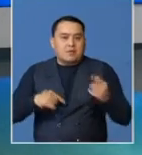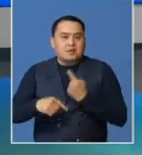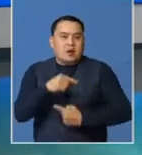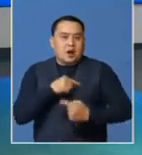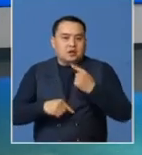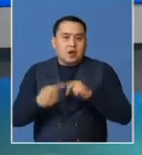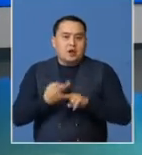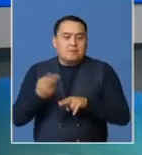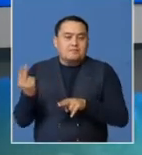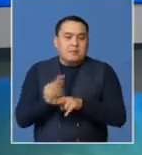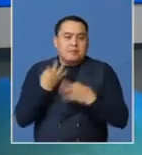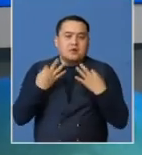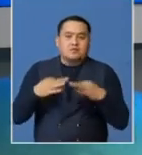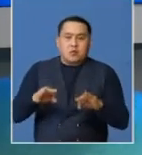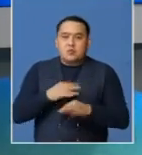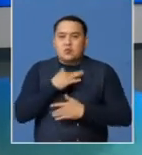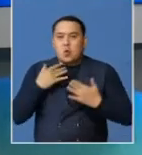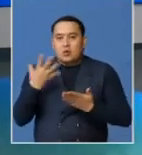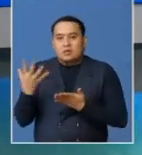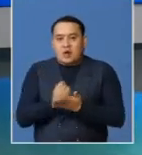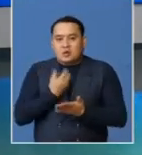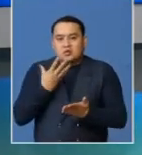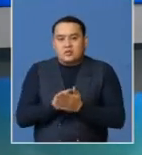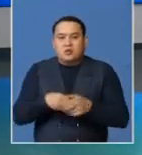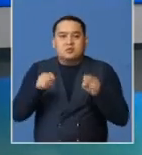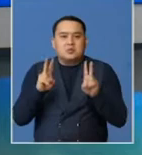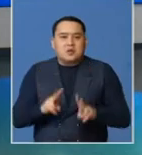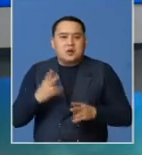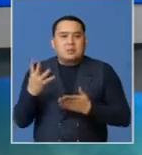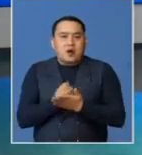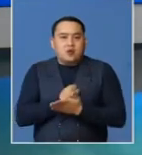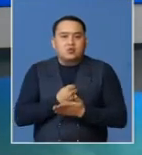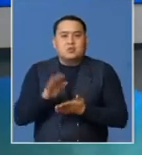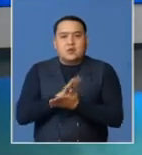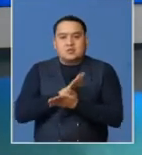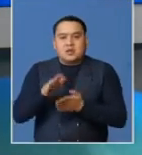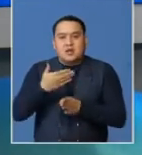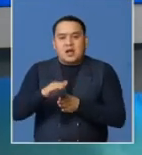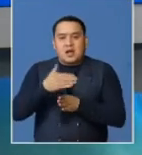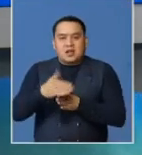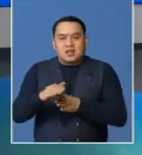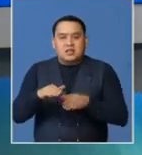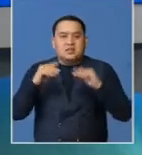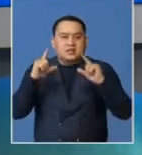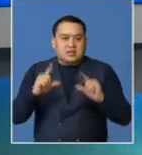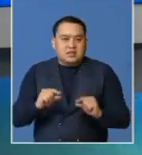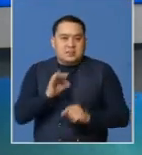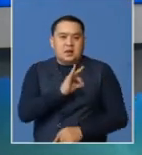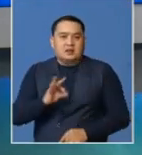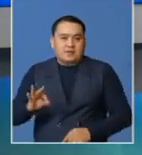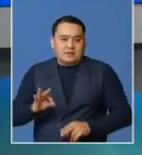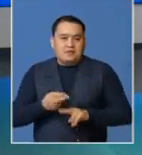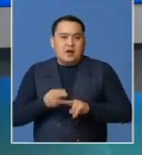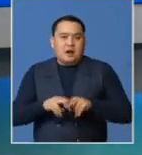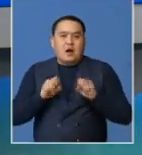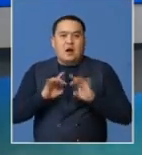массового предпринимательства». Она позволила также многим обрести новые специальности, получить гранты и кредиты с низкой